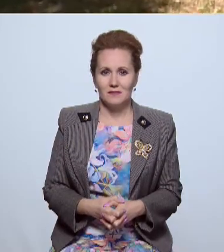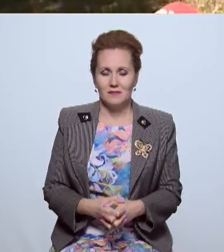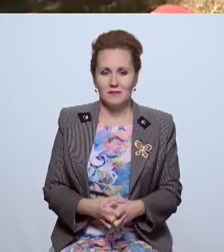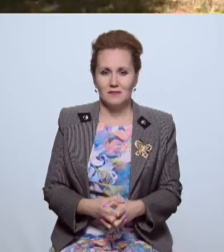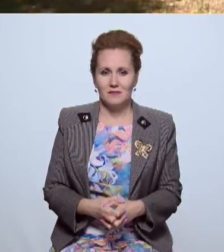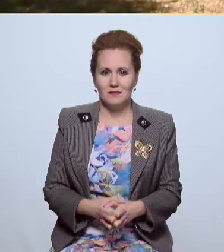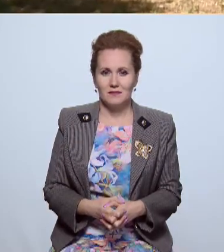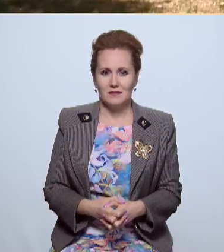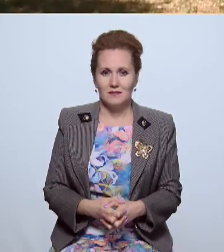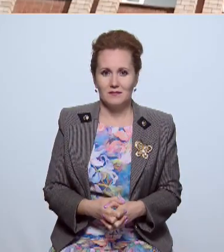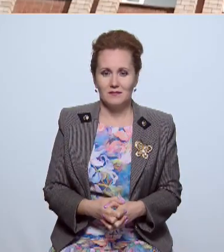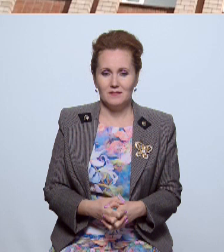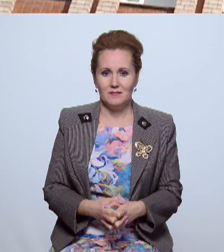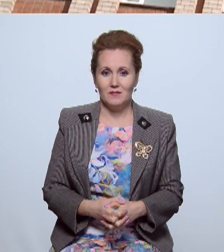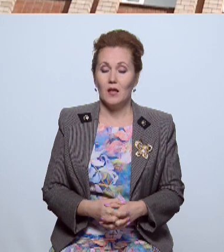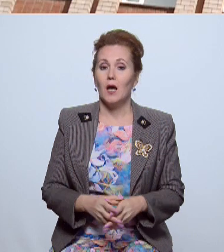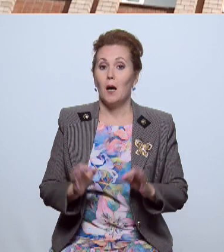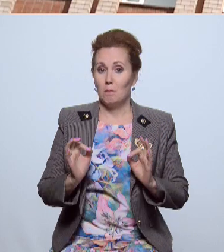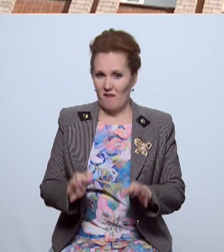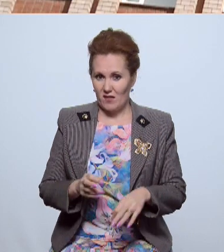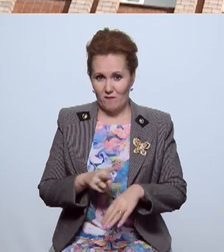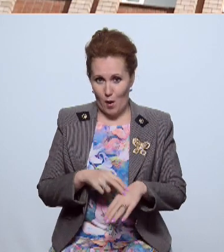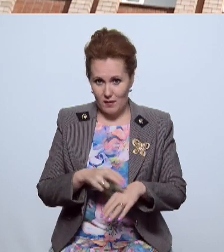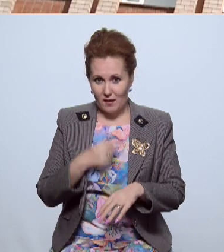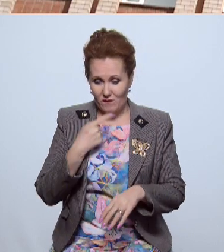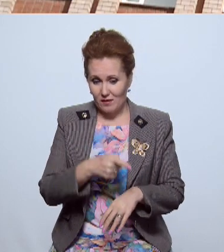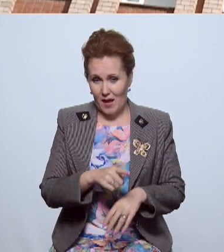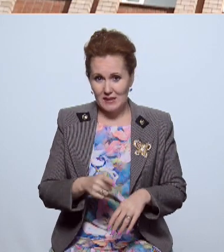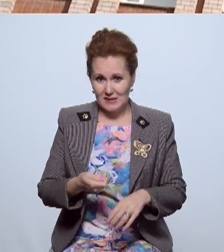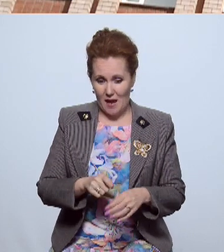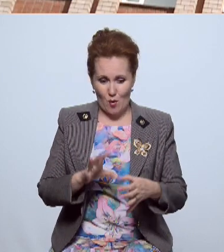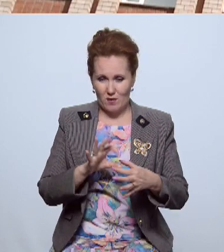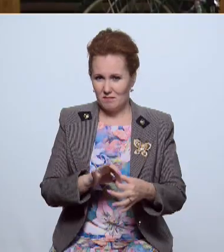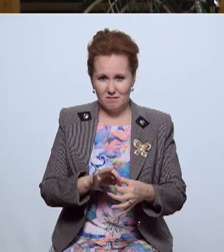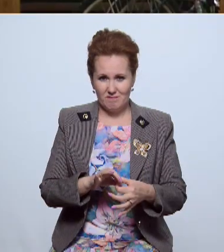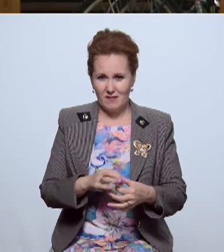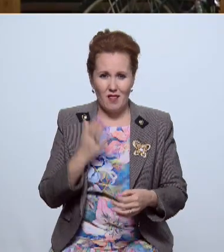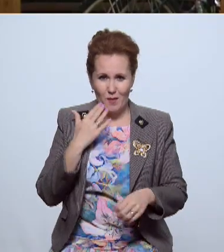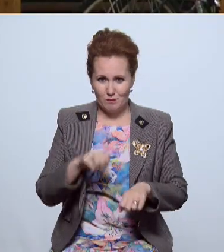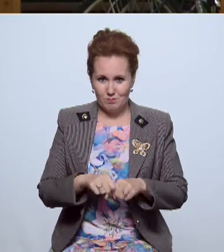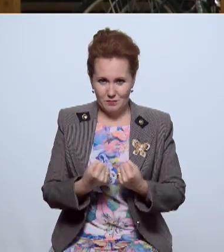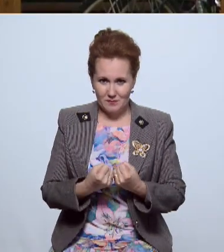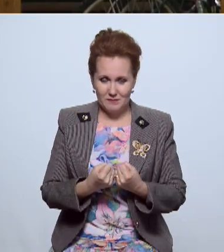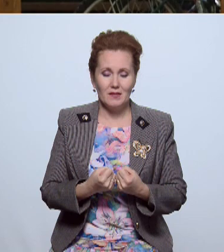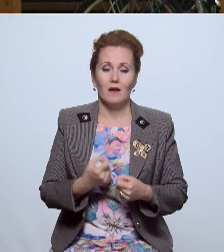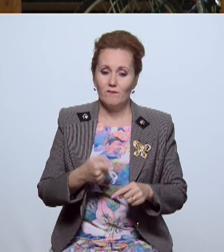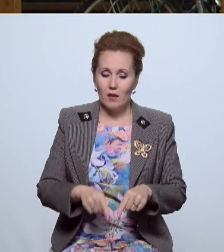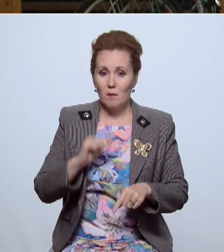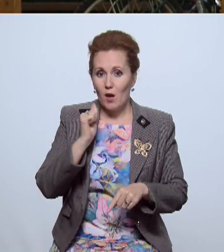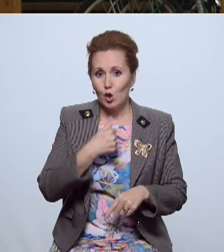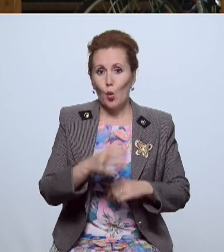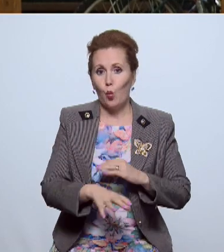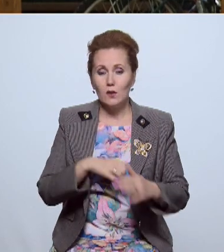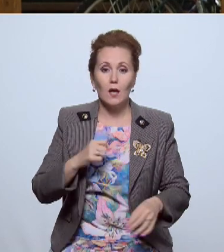Только поднимаем заднее колесо. Правда, в полиции говорят, такие замки от краж тоже не всегда спасают. В этом году в Ижевске уже